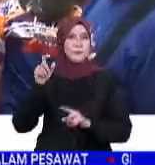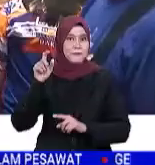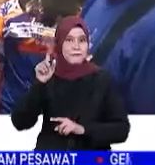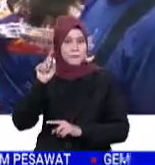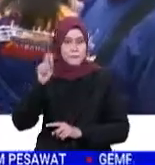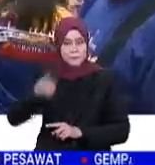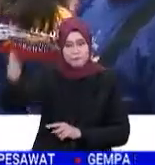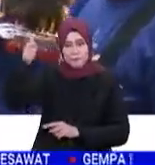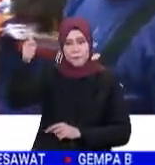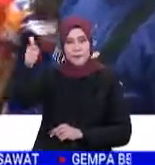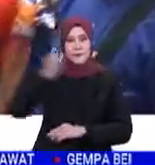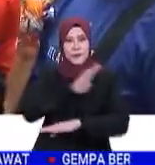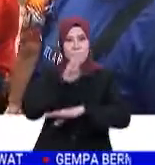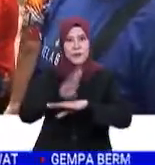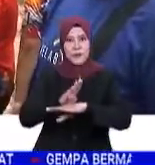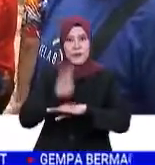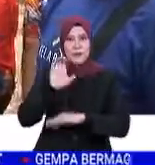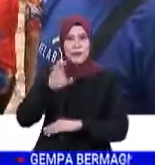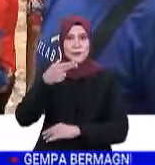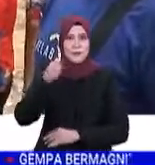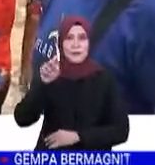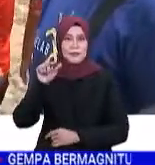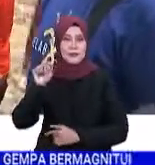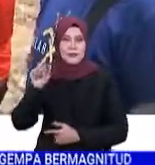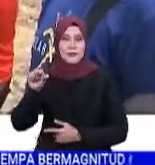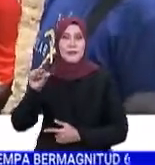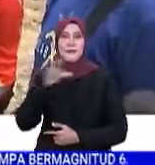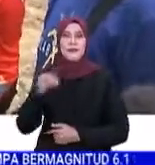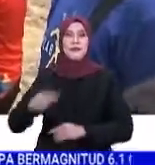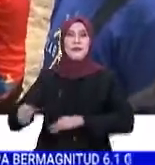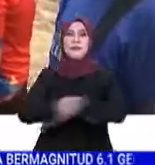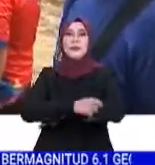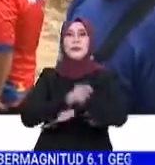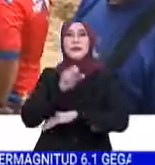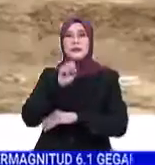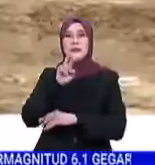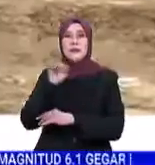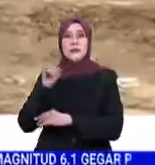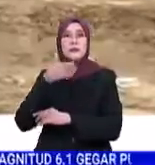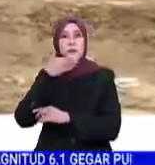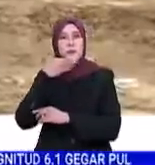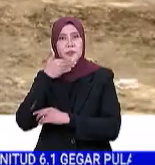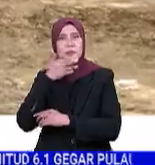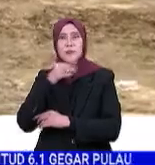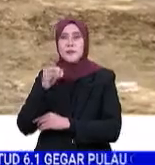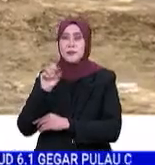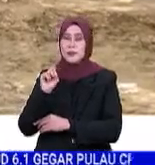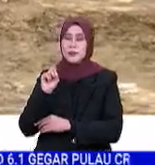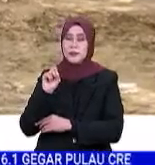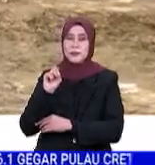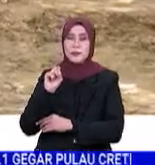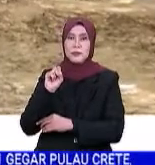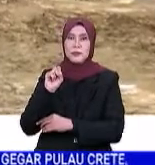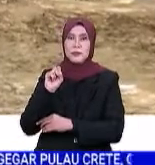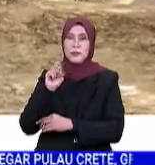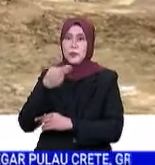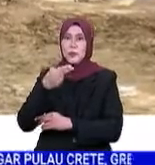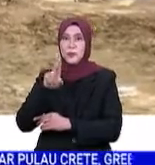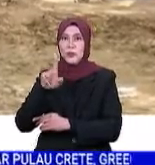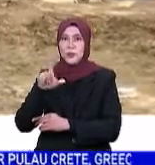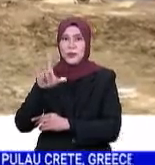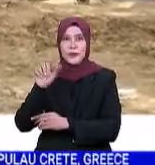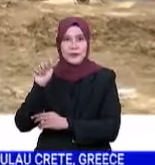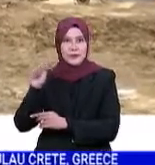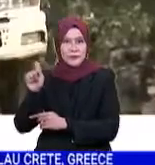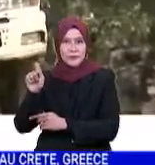pedalaman di Bukit Canggang Banting, Taman Seri Muda Shah Alam dan Sungai Lui Hulu Langat Selangor ini. Menurut Tan Sri Anwar,